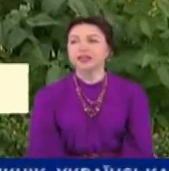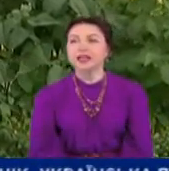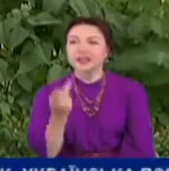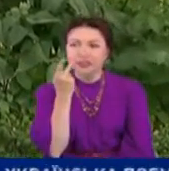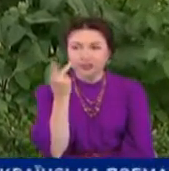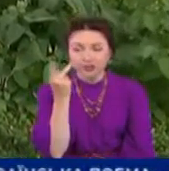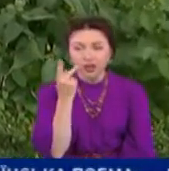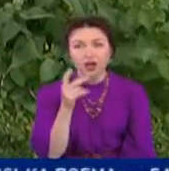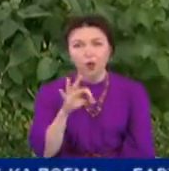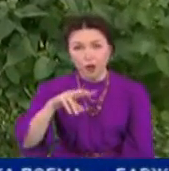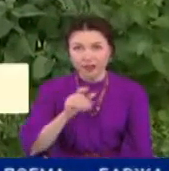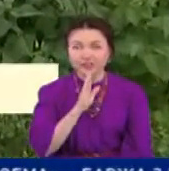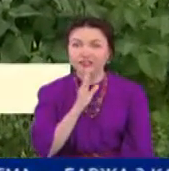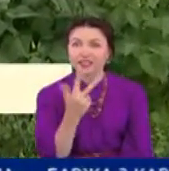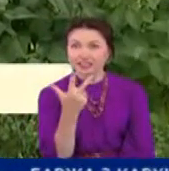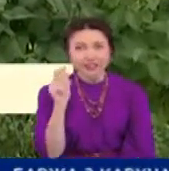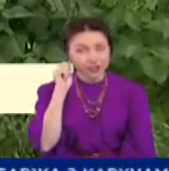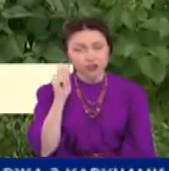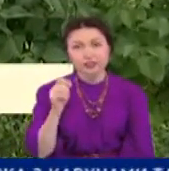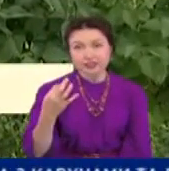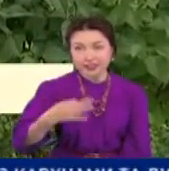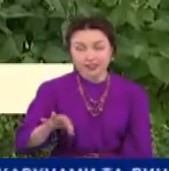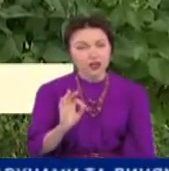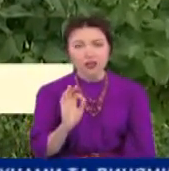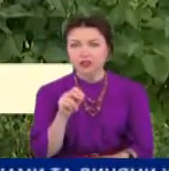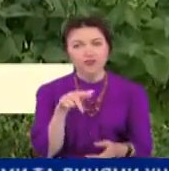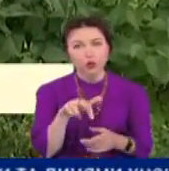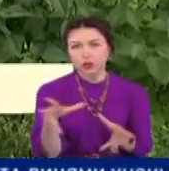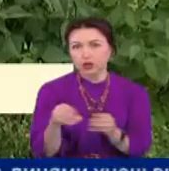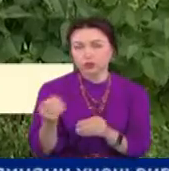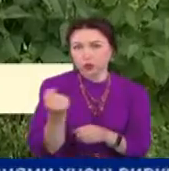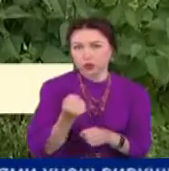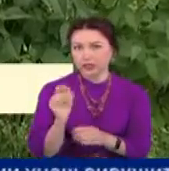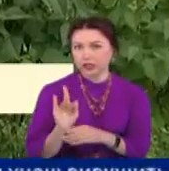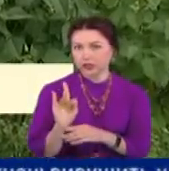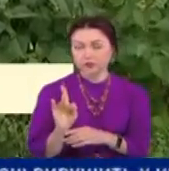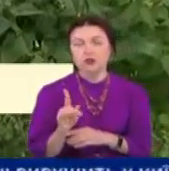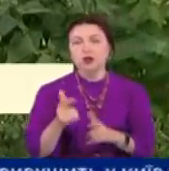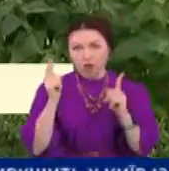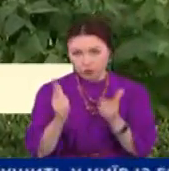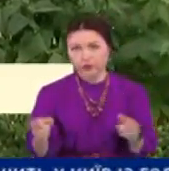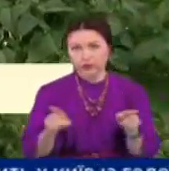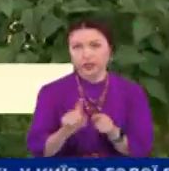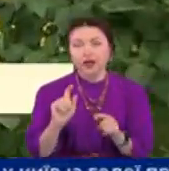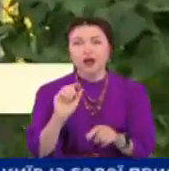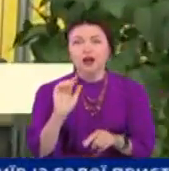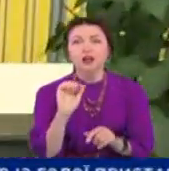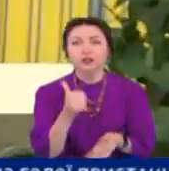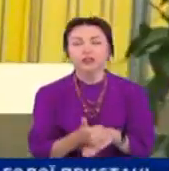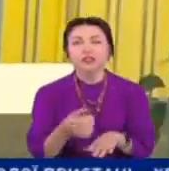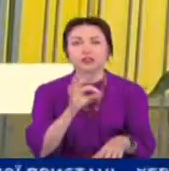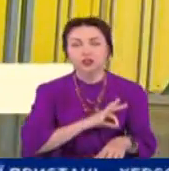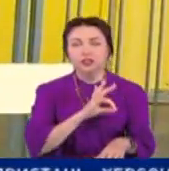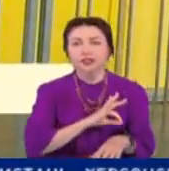Зазвичай Ольга з трирічним сином не виходить на прогулянку з дитячим автокріслом. Та віднедавна готова і на таке, аби скористатися зручним